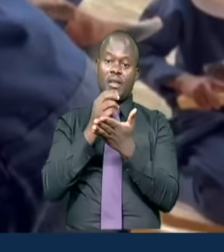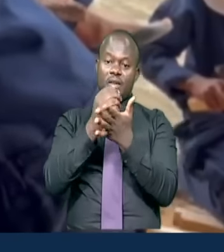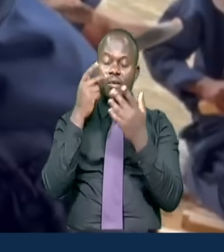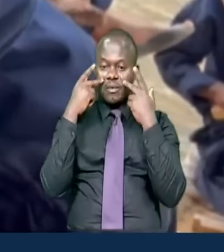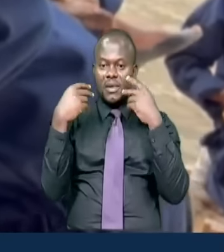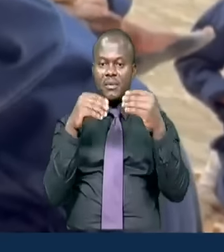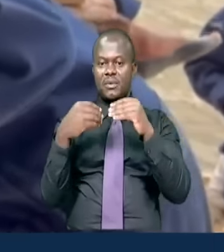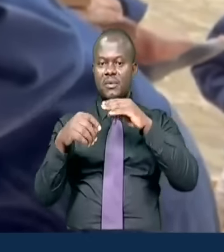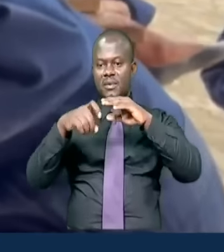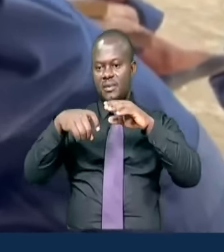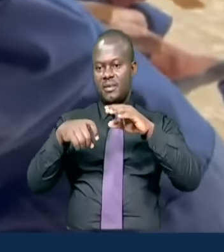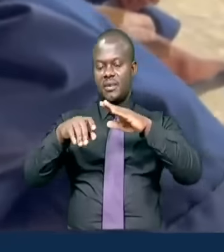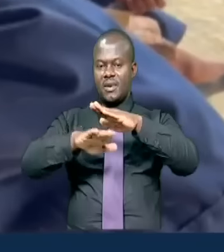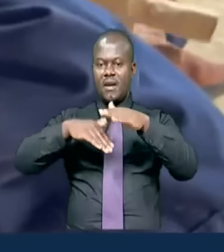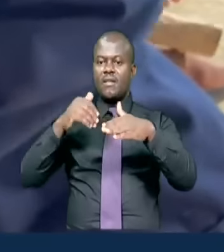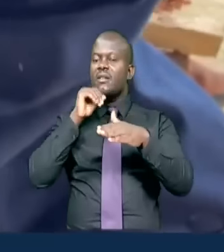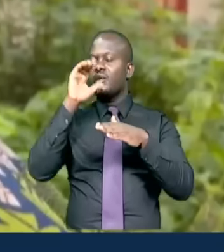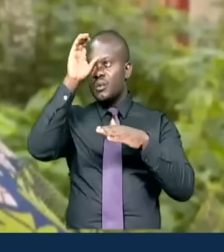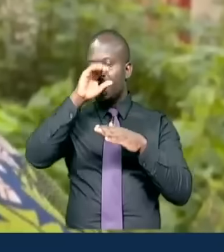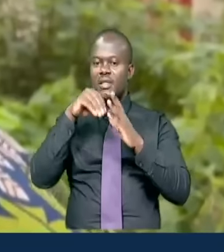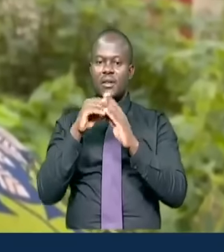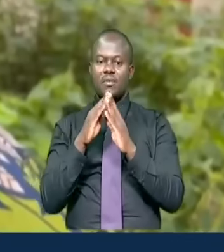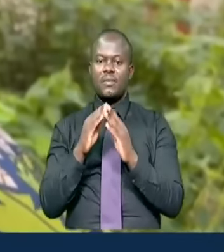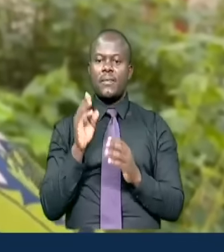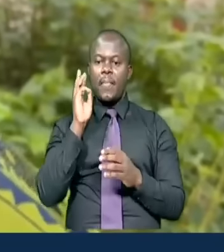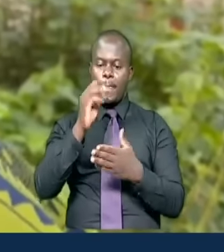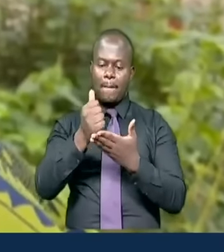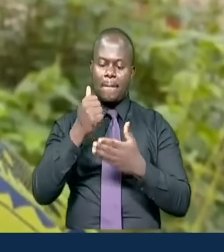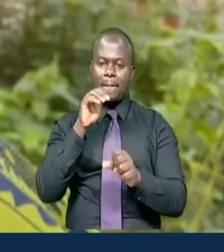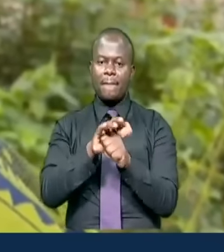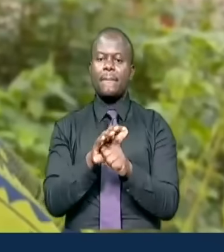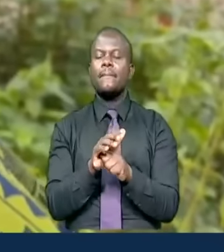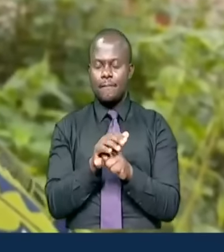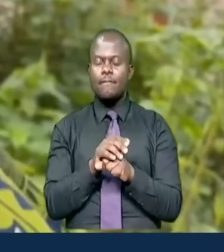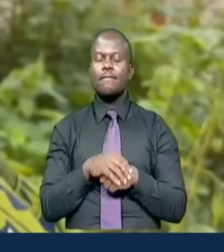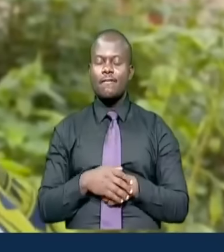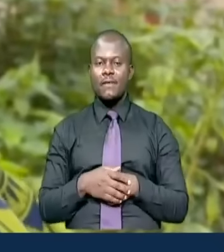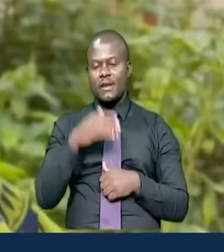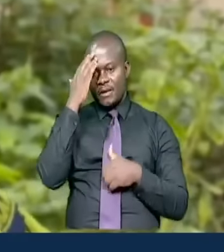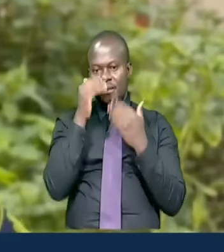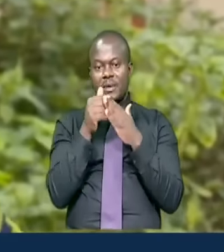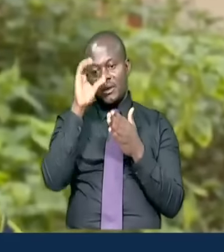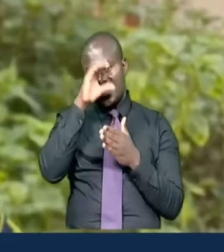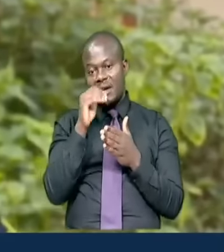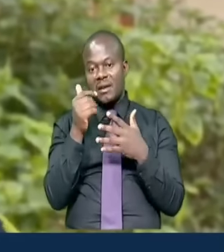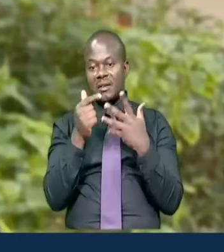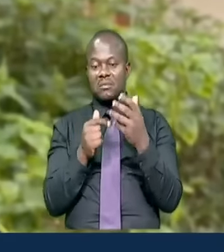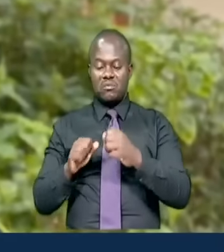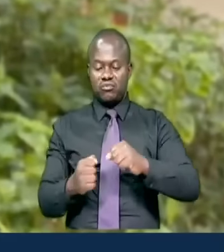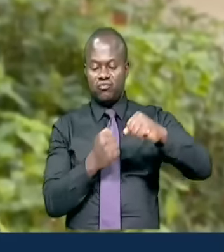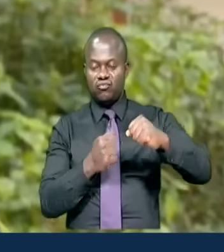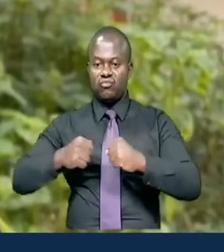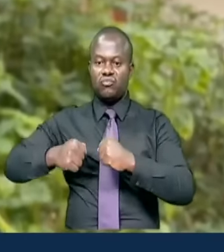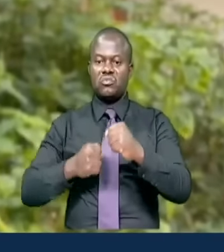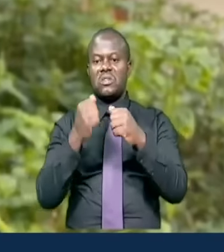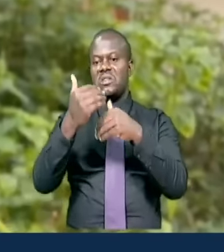ibikoresho nkenerwa hafi aho kujya kubishaka mu mujyi kazadufasha cyane kuko ushaka ngo urugi ngaho bari kubaza rubona